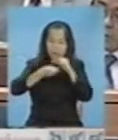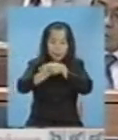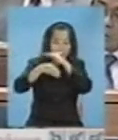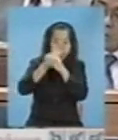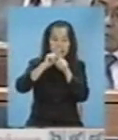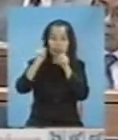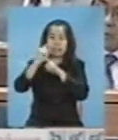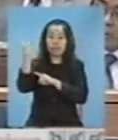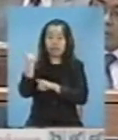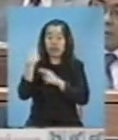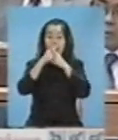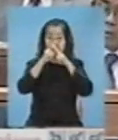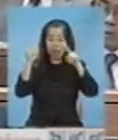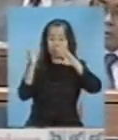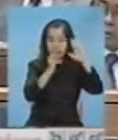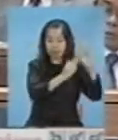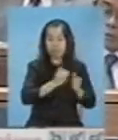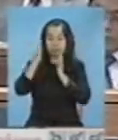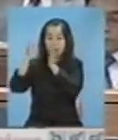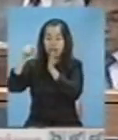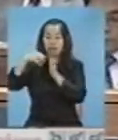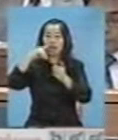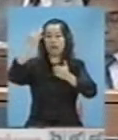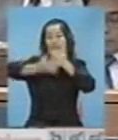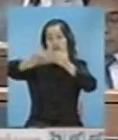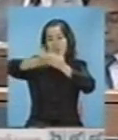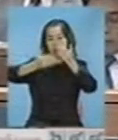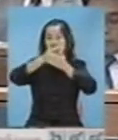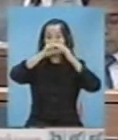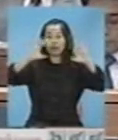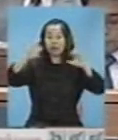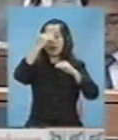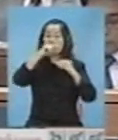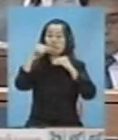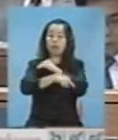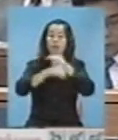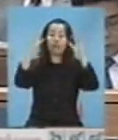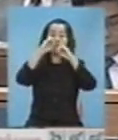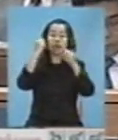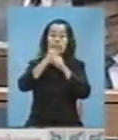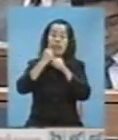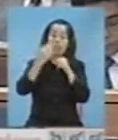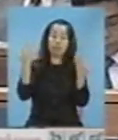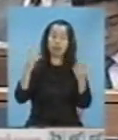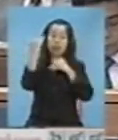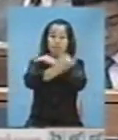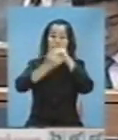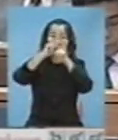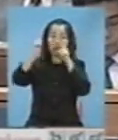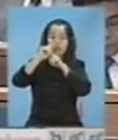ทศแต่อีกด้านหนึ่งจะเป็นอุปสรรคกับรัฐบาลสุจริตทำให้ต่างประเทศสามารถร